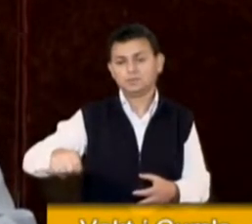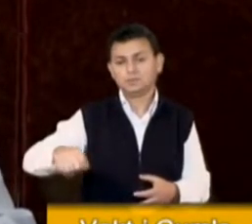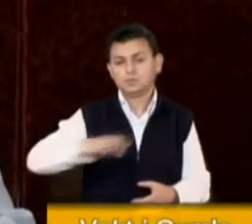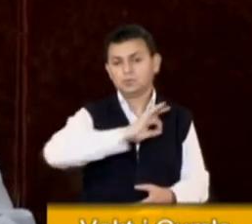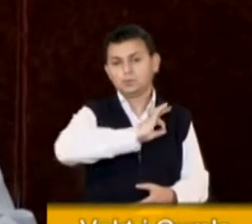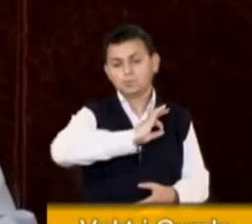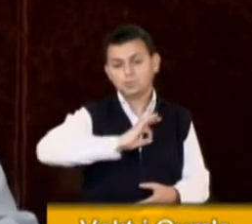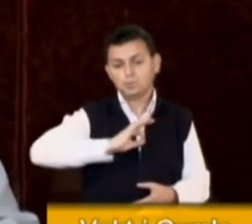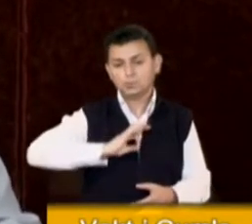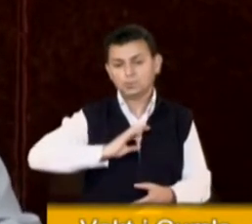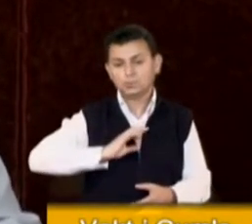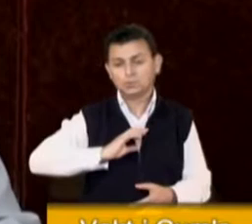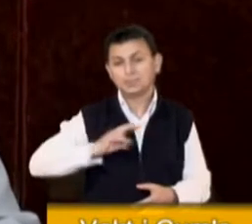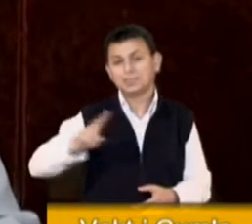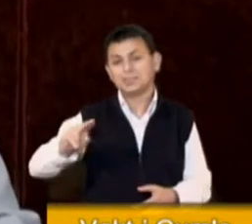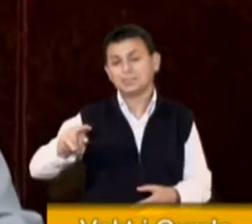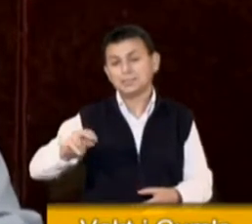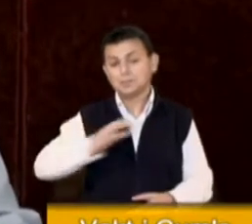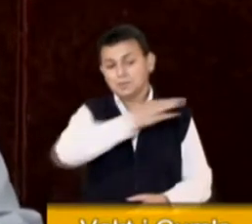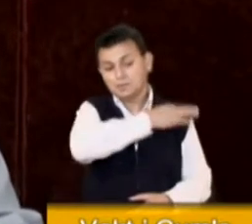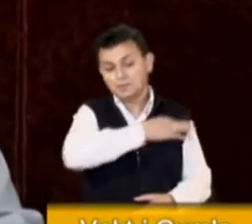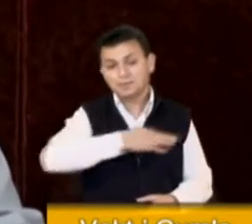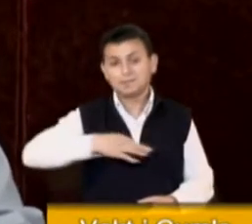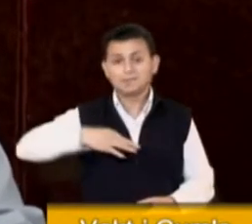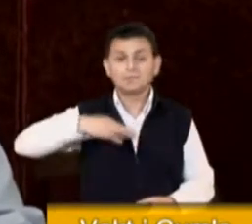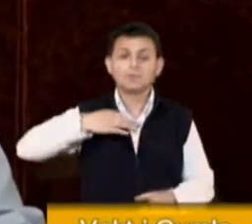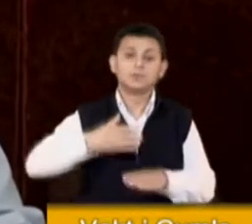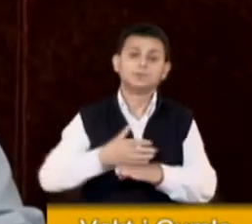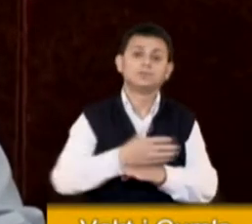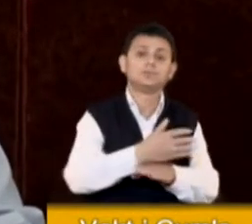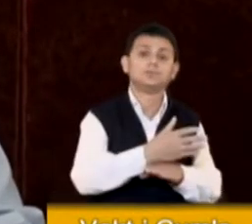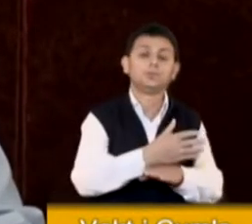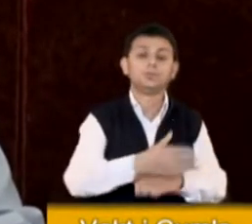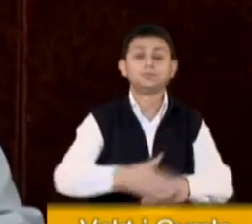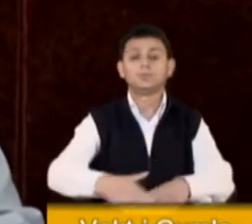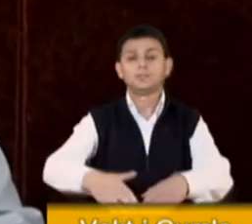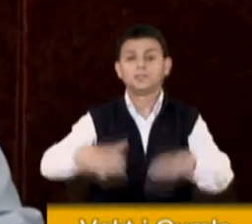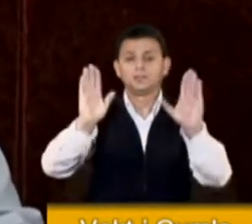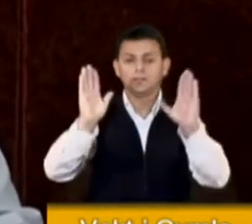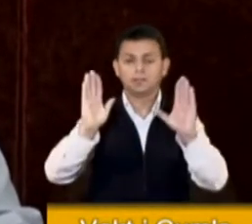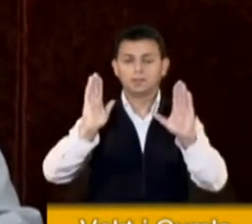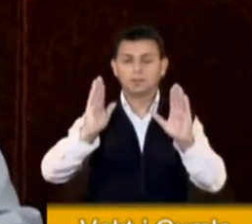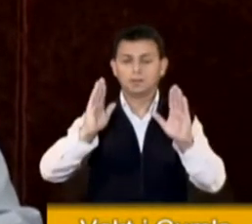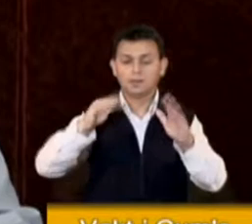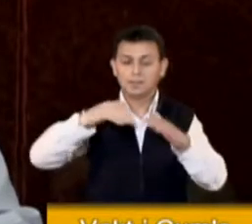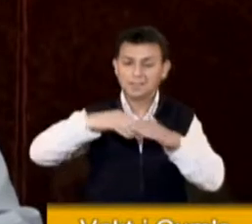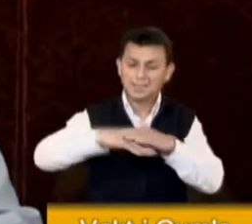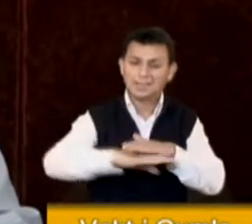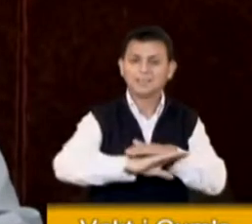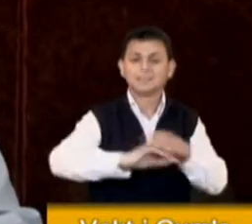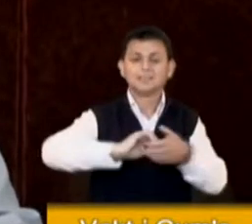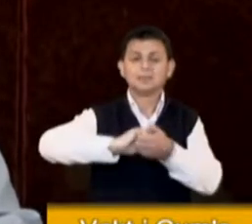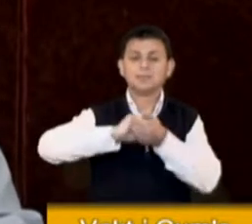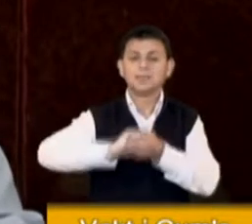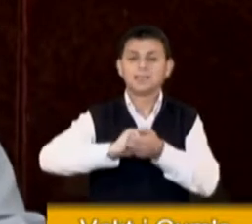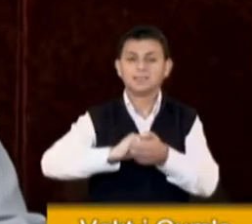kadınlar bu işe çok düşkünler. Boylama falan diyorlar. Onlara Ashab-ı Kehf'in ismini yazıp da